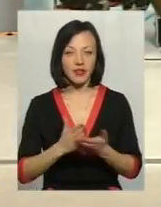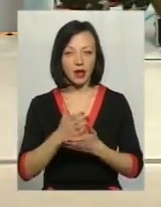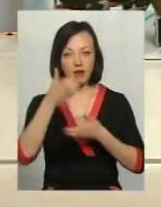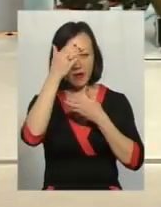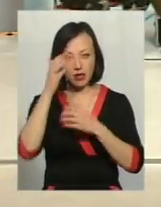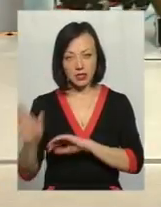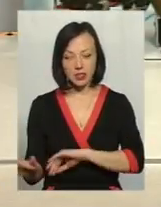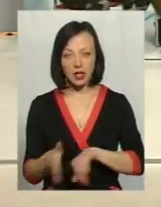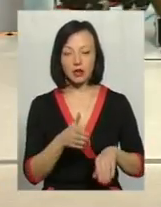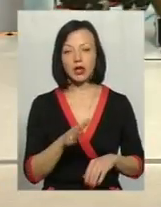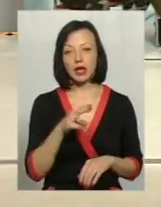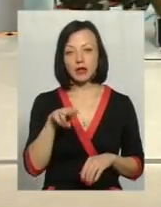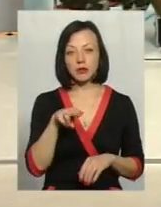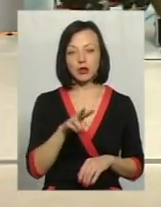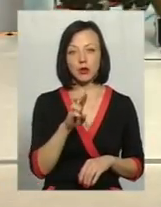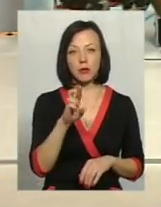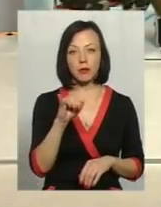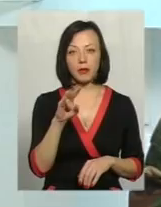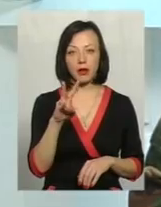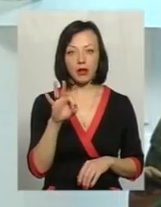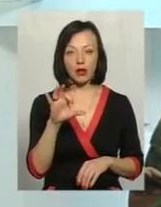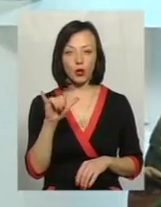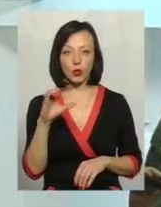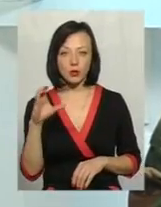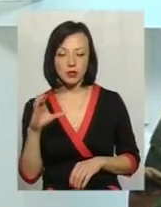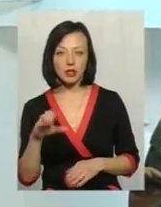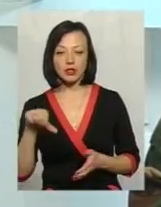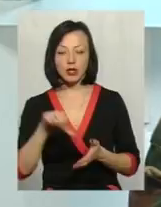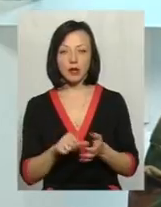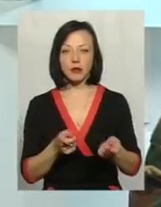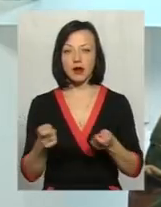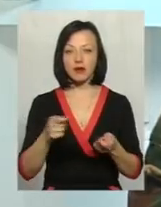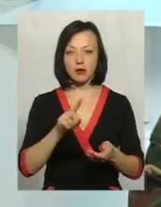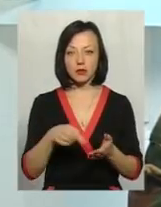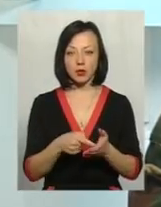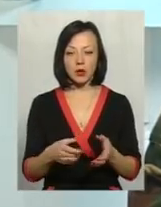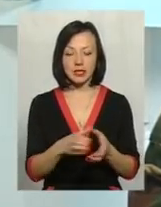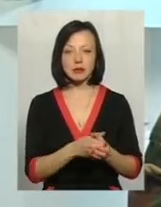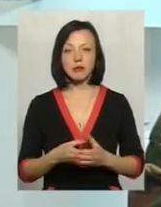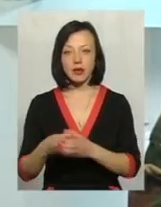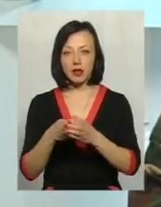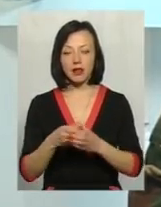Афганістану. Пан Дмитро Біловус, член правління Хмельницької міської спілки